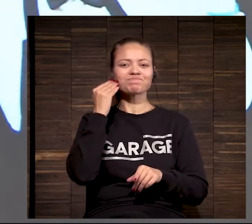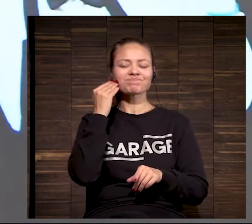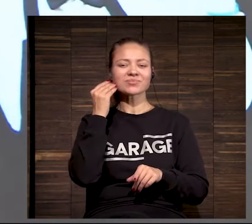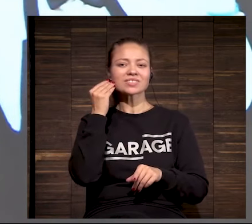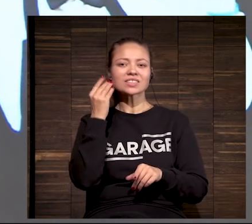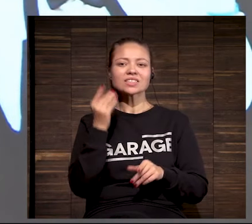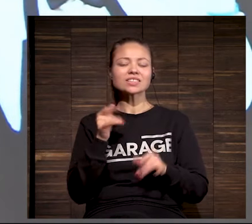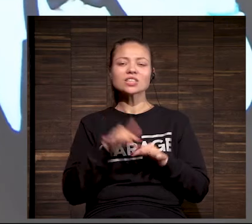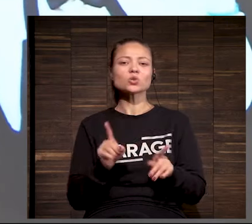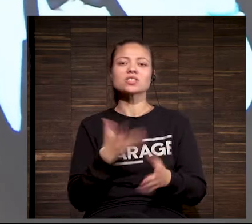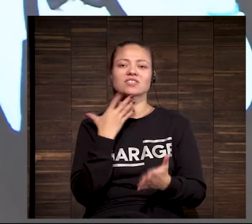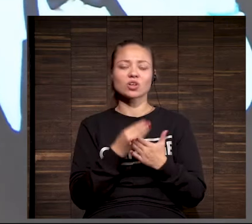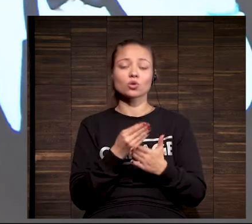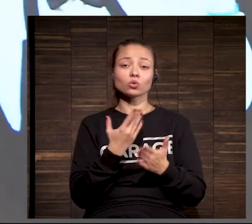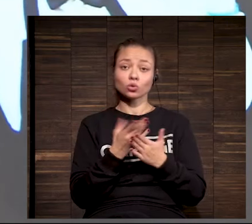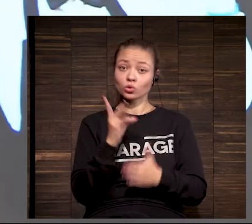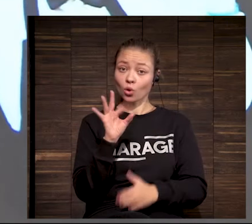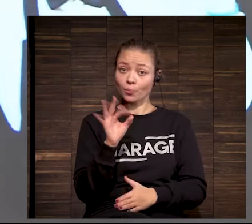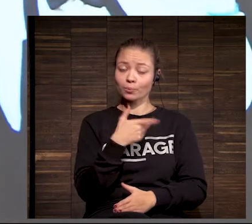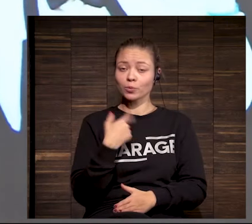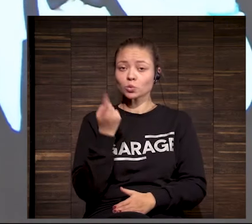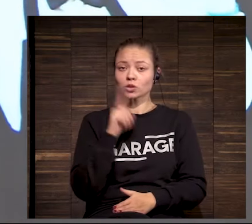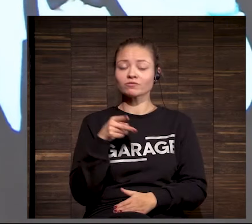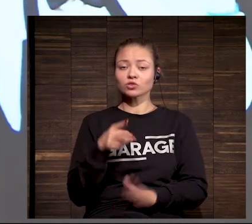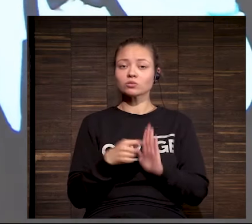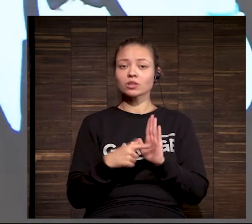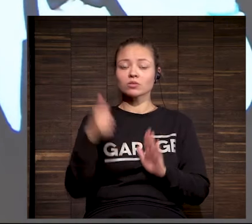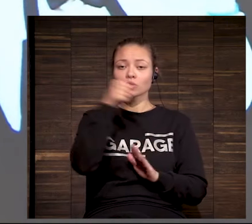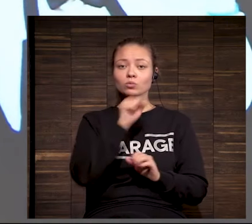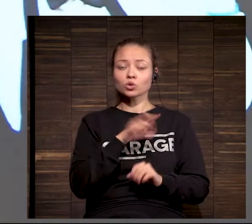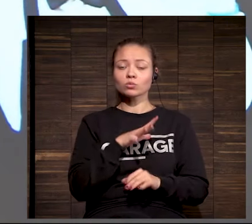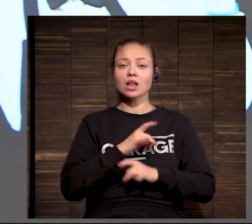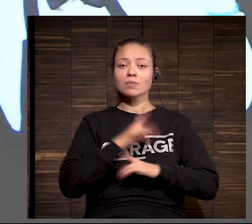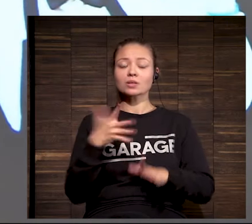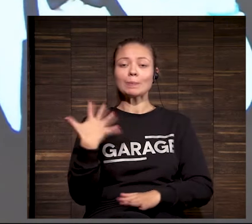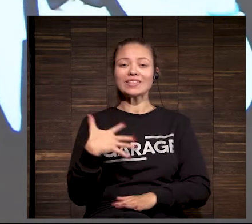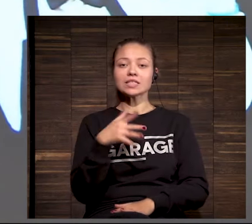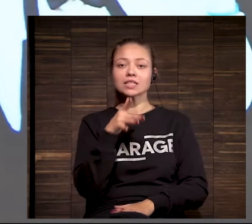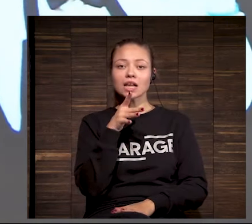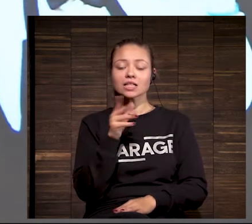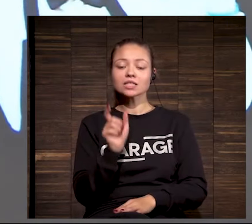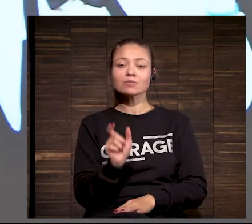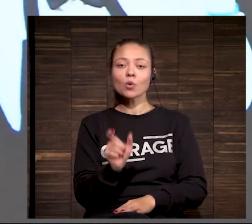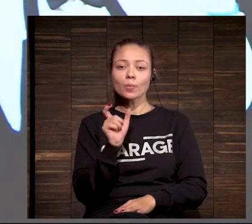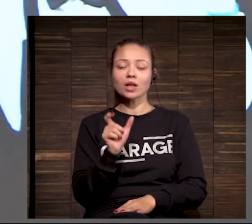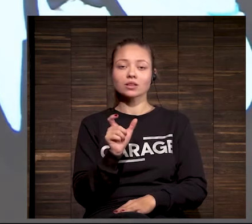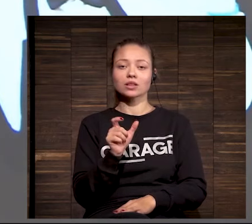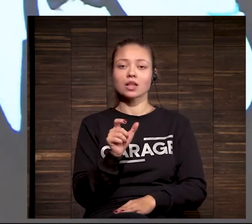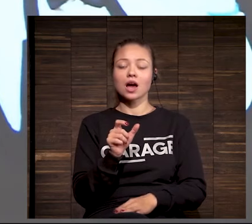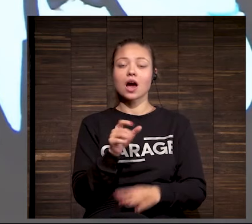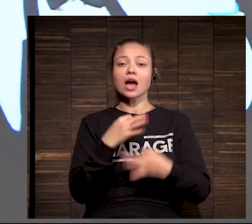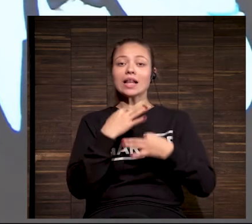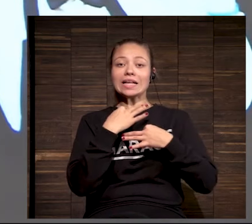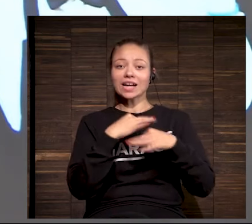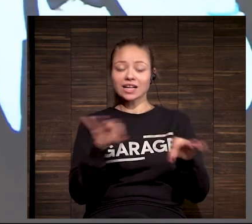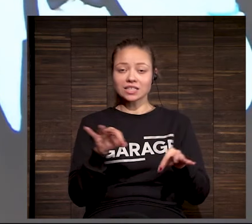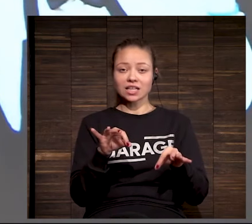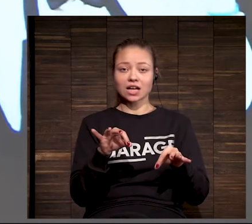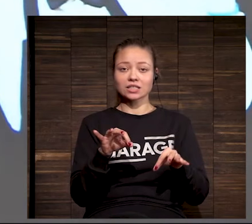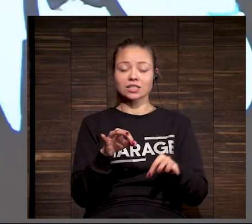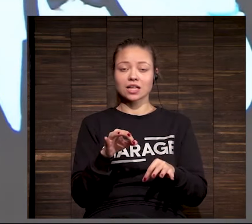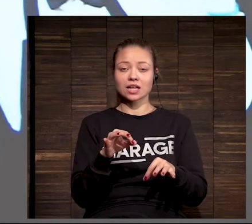но вот что мы узнали в семнадцатом году можно было красного пятидесятилетия с момента легализации однополых